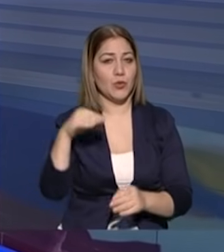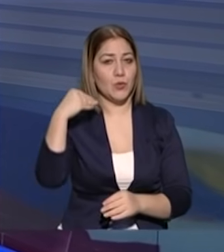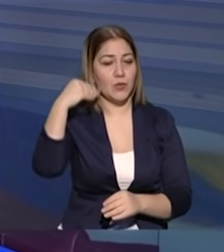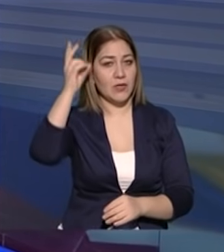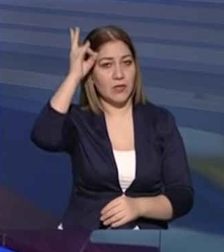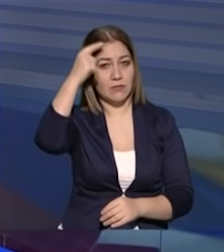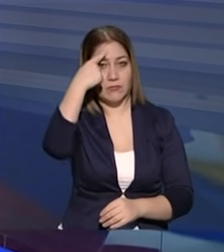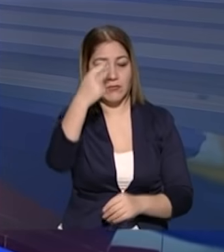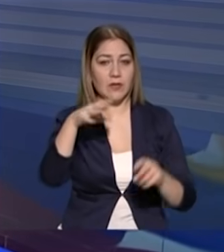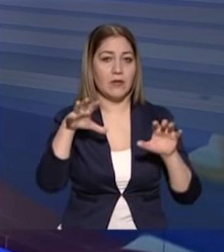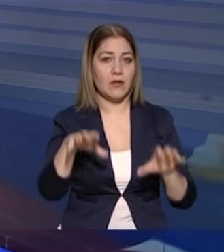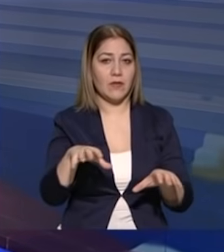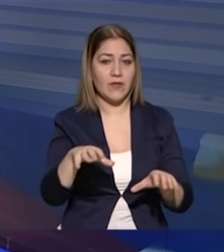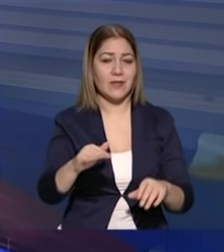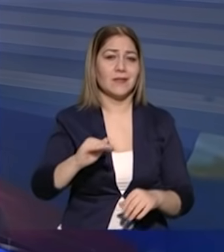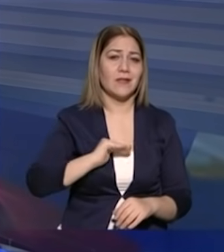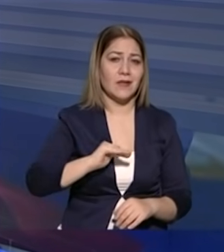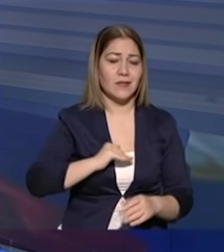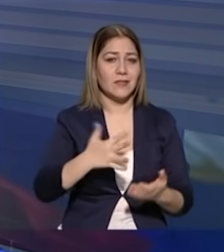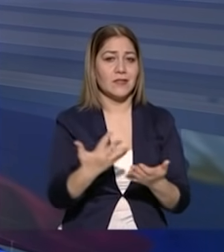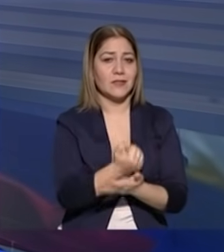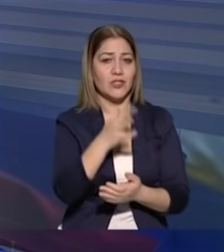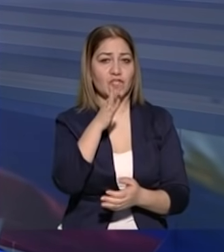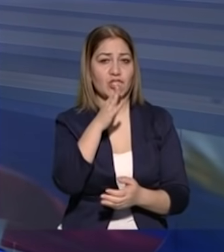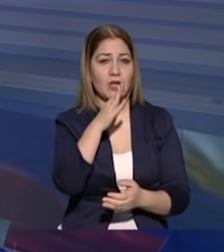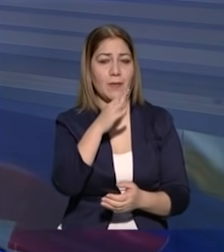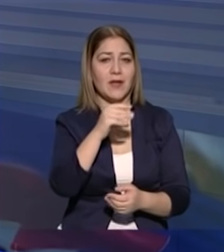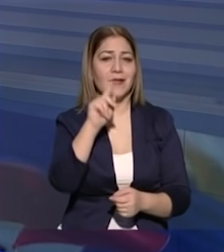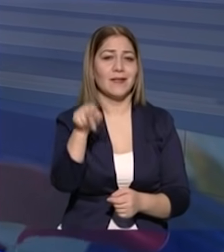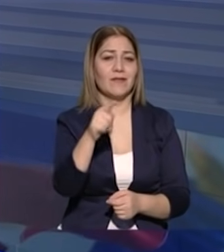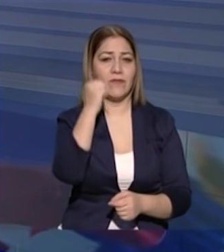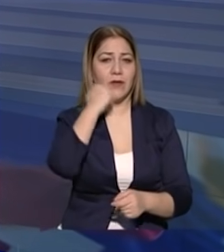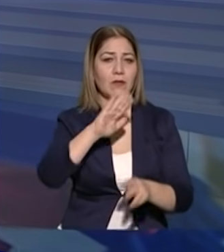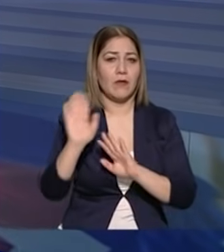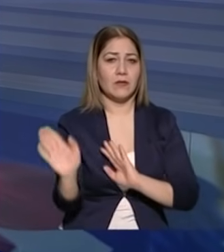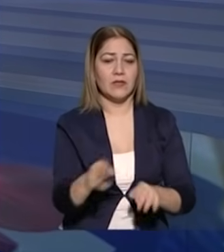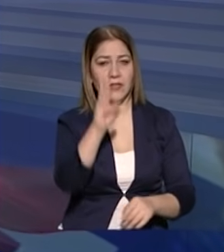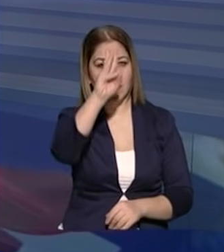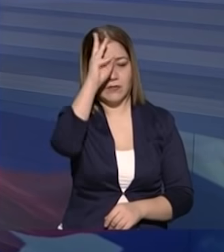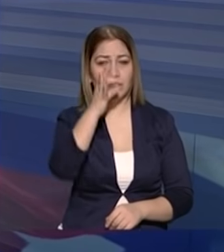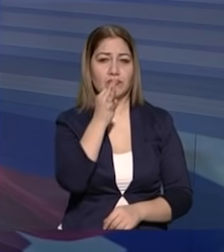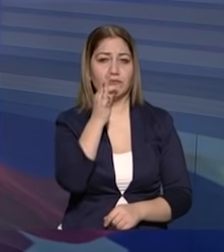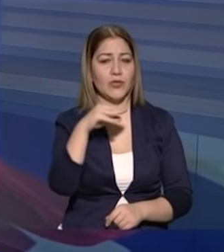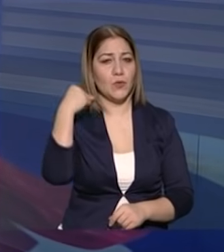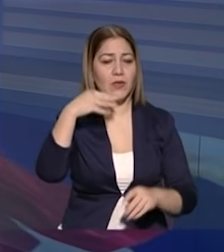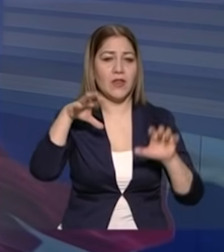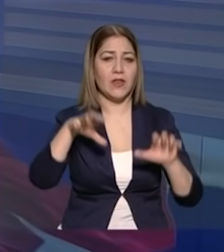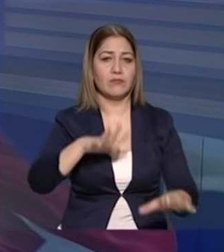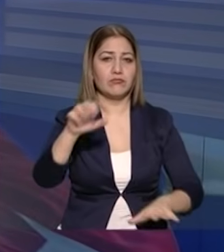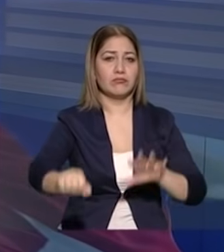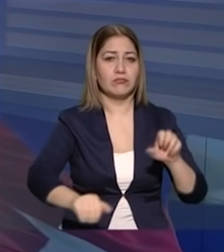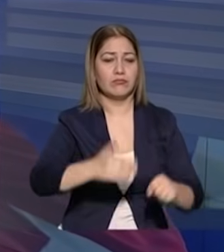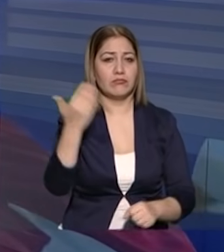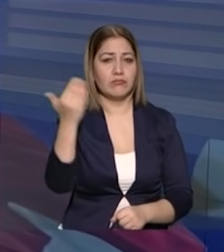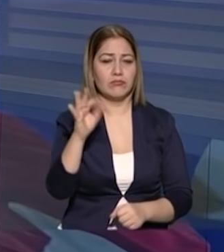հաղորդել Էրդողանին, որ կայսրությունների և նվաճումների ժամանակաշրջանը վաղուց անցել է, Թեհրանին դուր չեն եկել Թուրքիայի նախագահի ծավալապաշտական